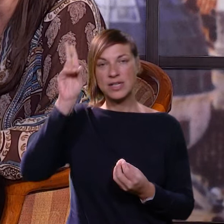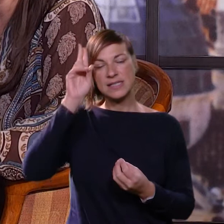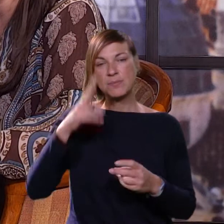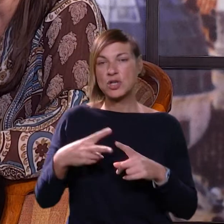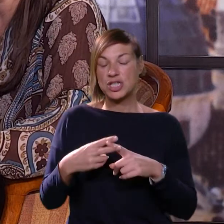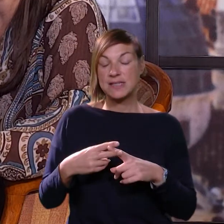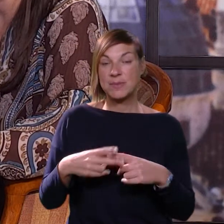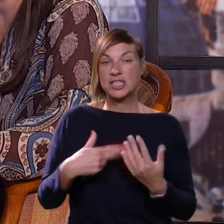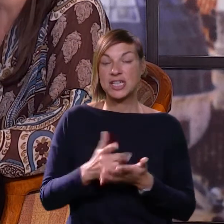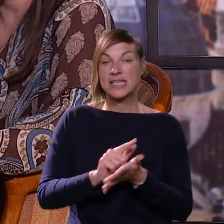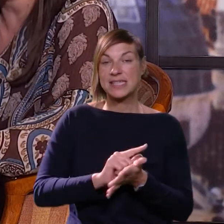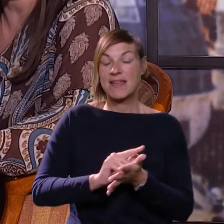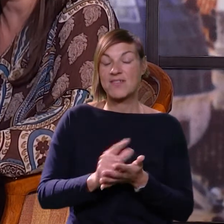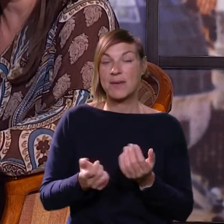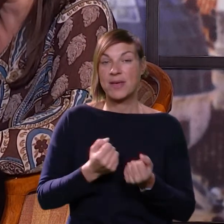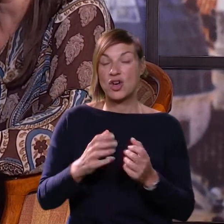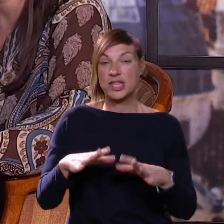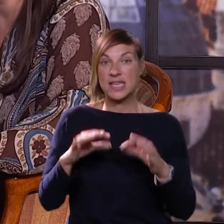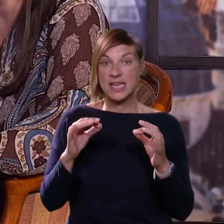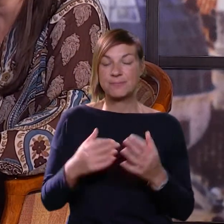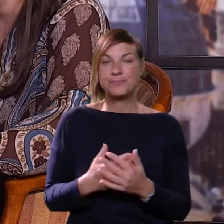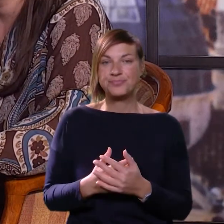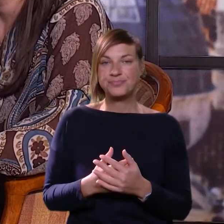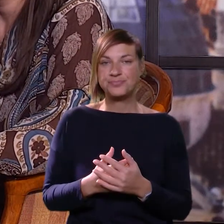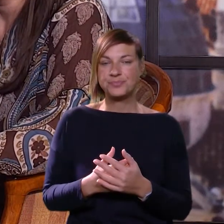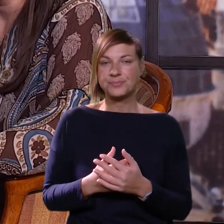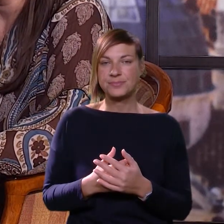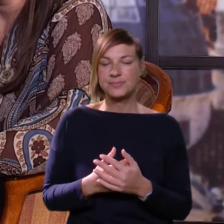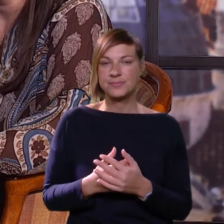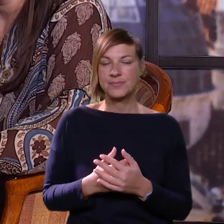toga može spriječiti kad se na vrijeme reagira. Tako. U stvari.